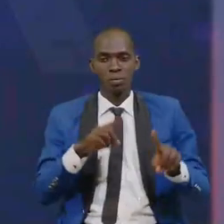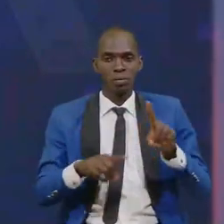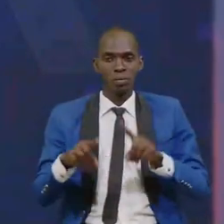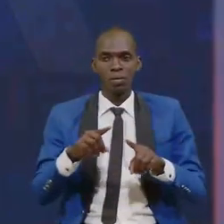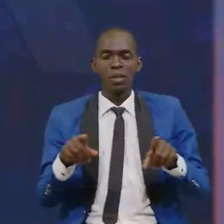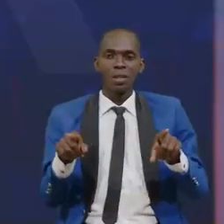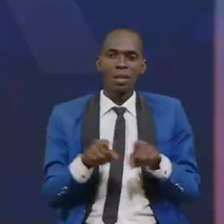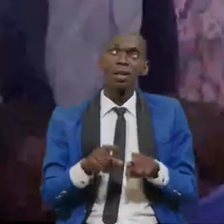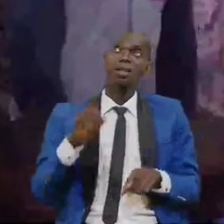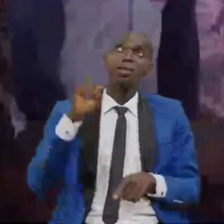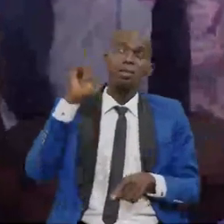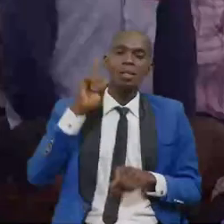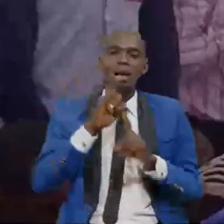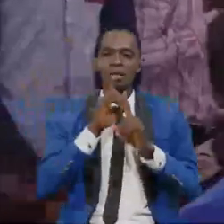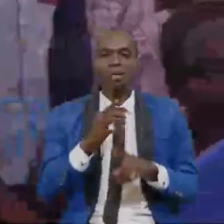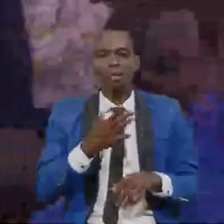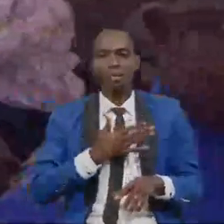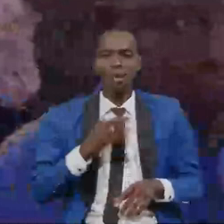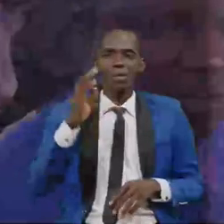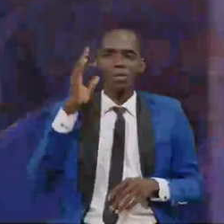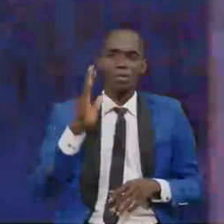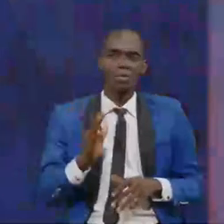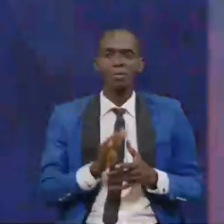Comme il exauce mon pasteur.